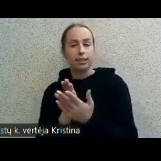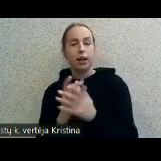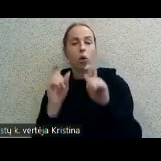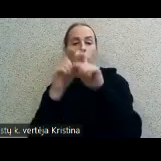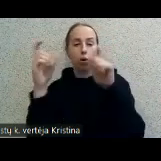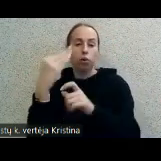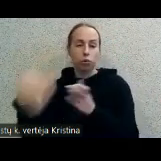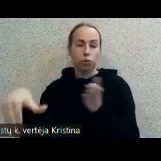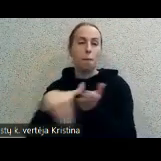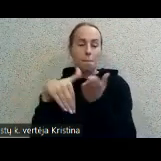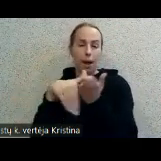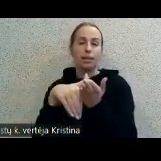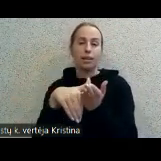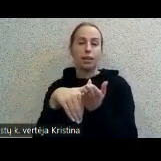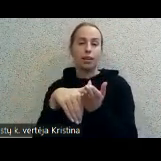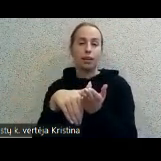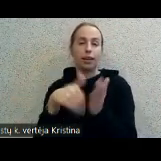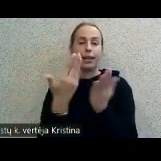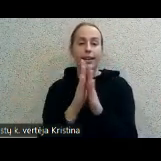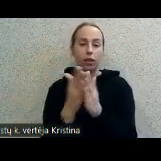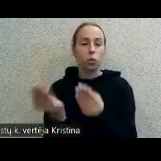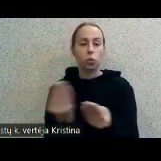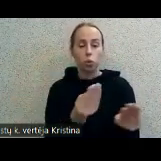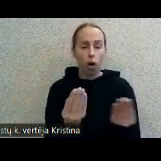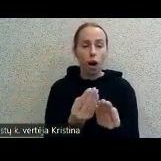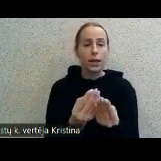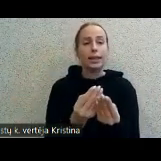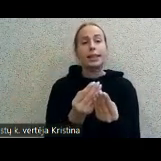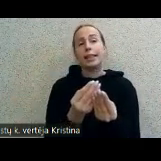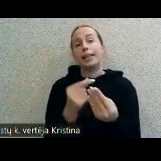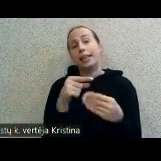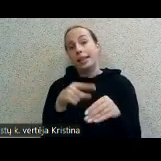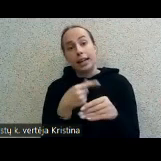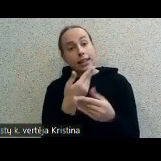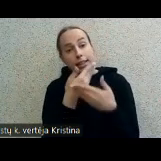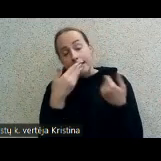klausimu, o kartais ne. Ir,